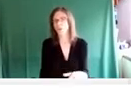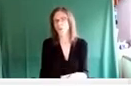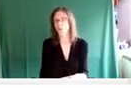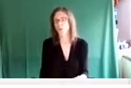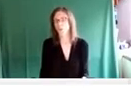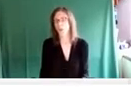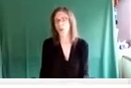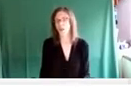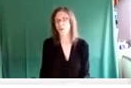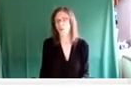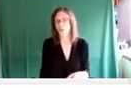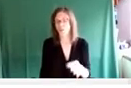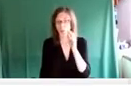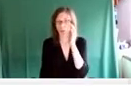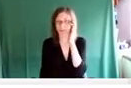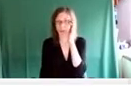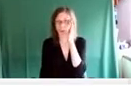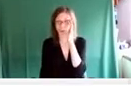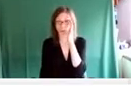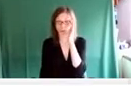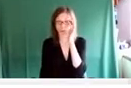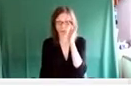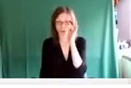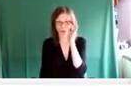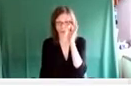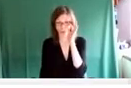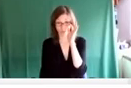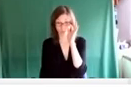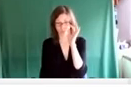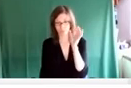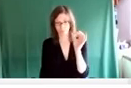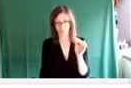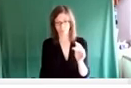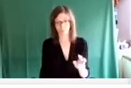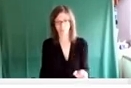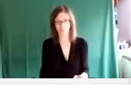petit courriel pour l'évaluation de la formation aussi.